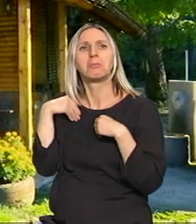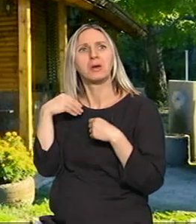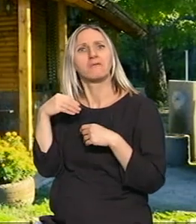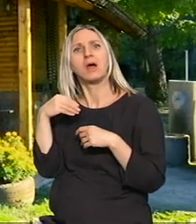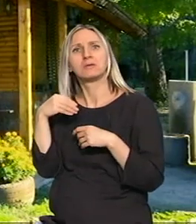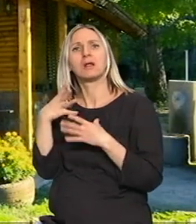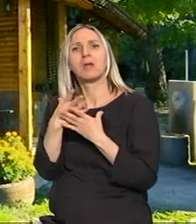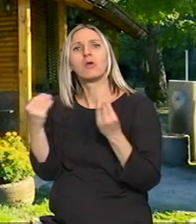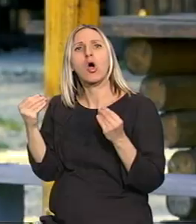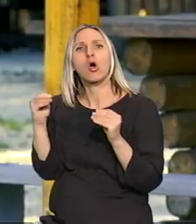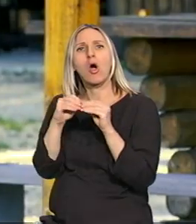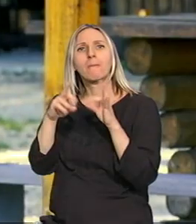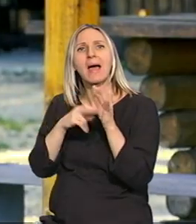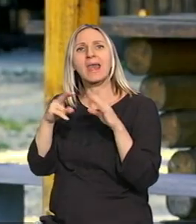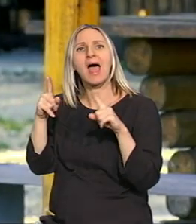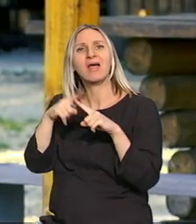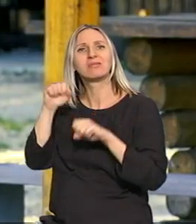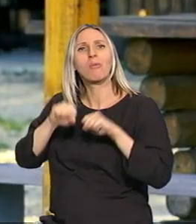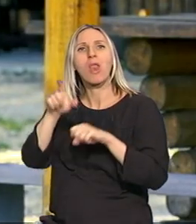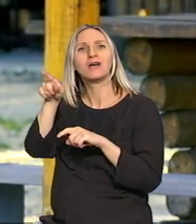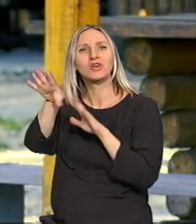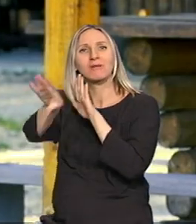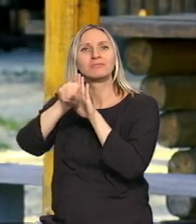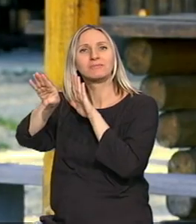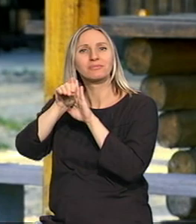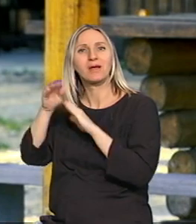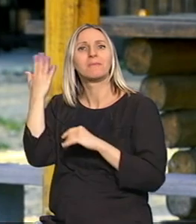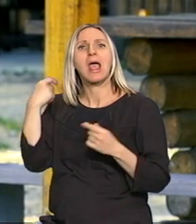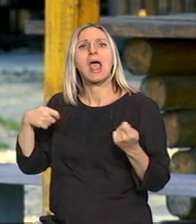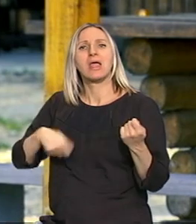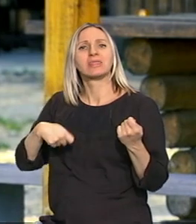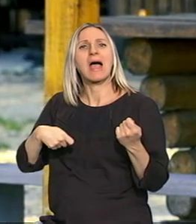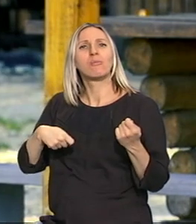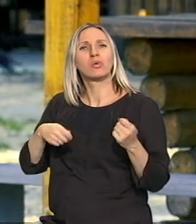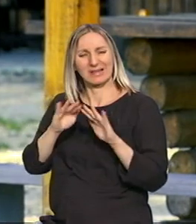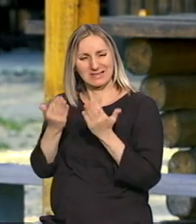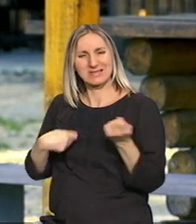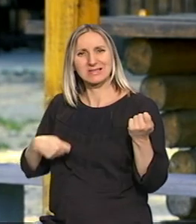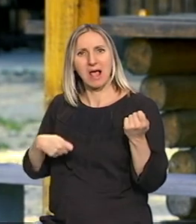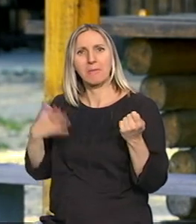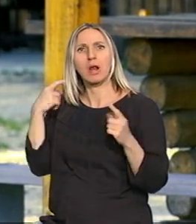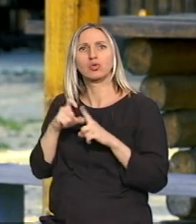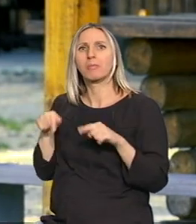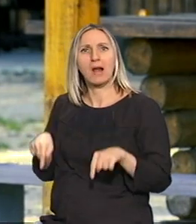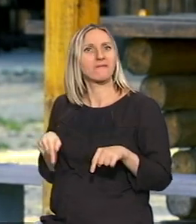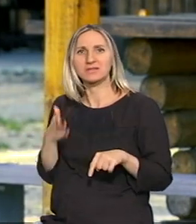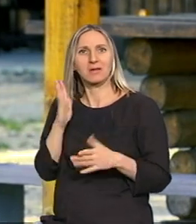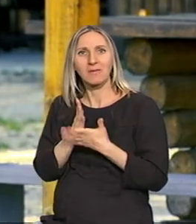banatskih manira, što kaže. Mi smo imali, na primjer, tamburaški orkestar u Dubrovici koji je radio